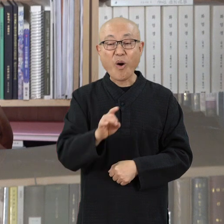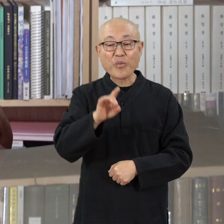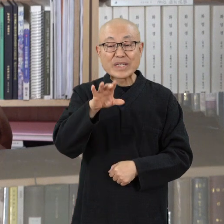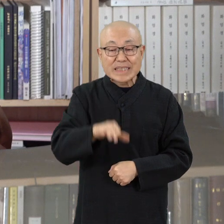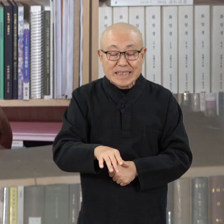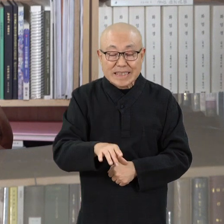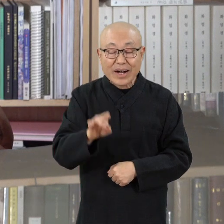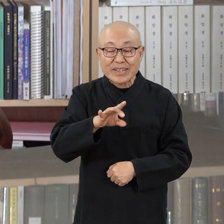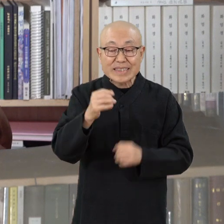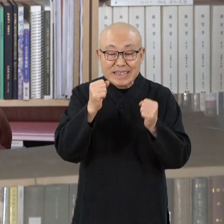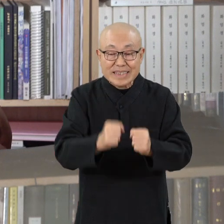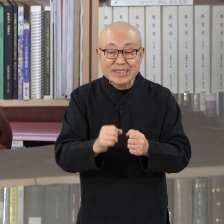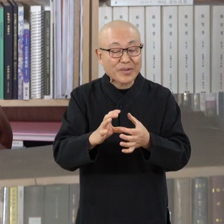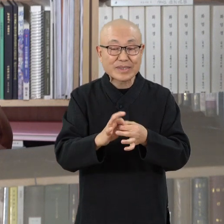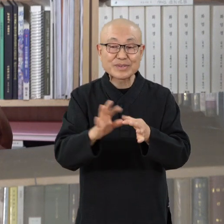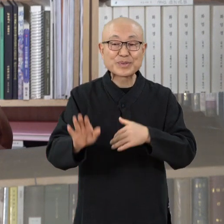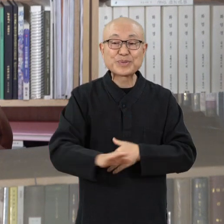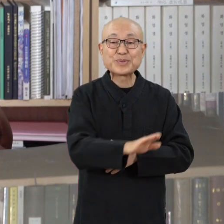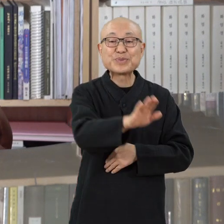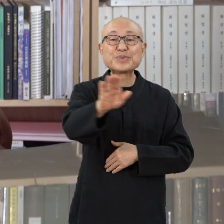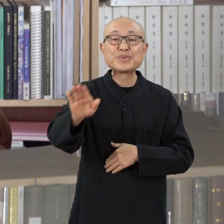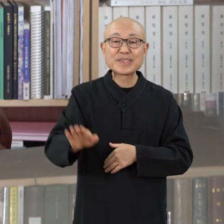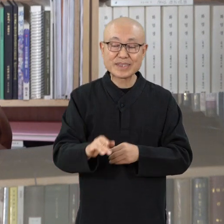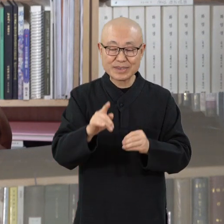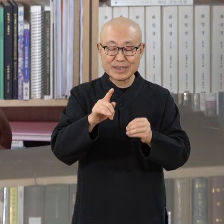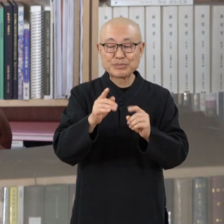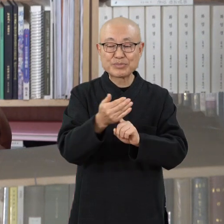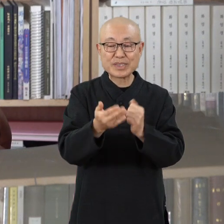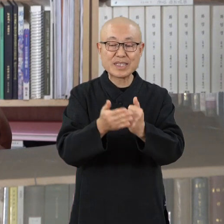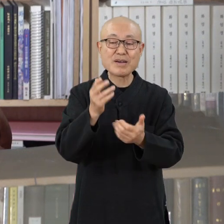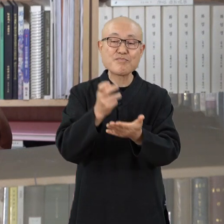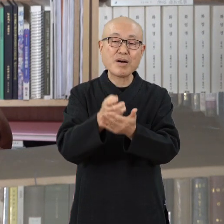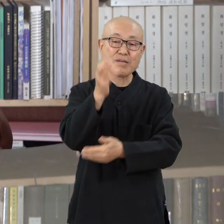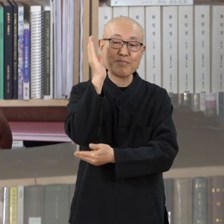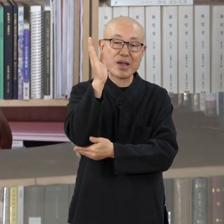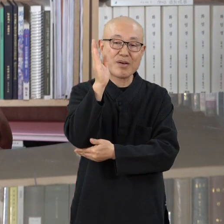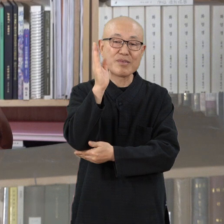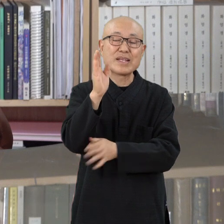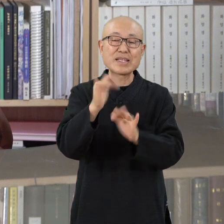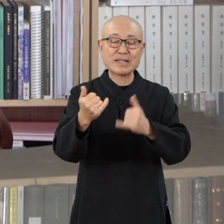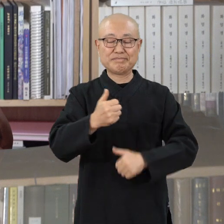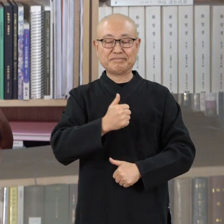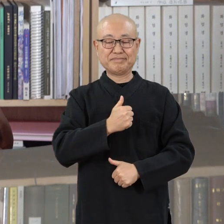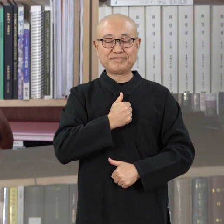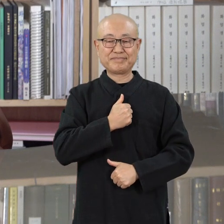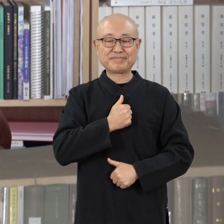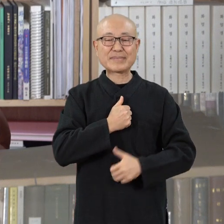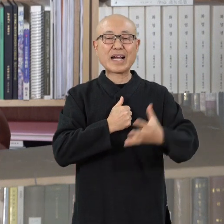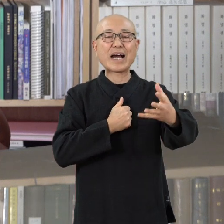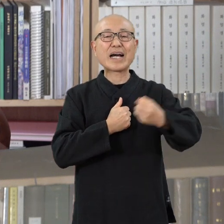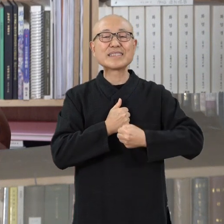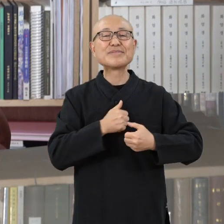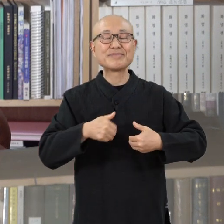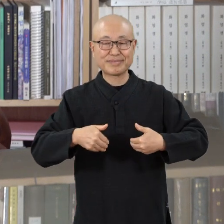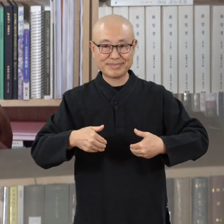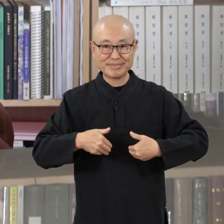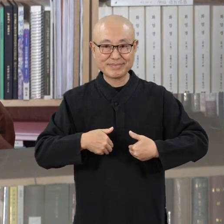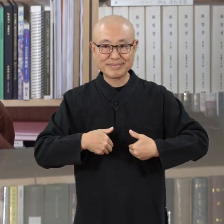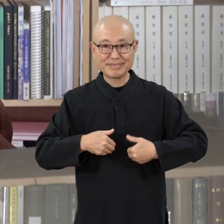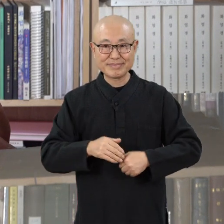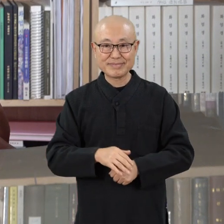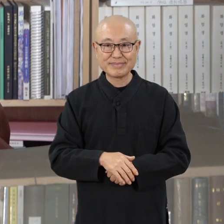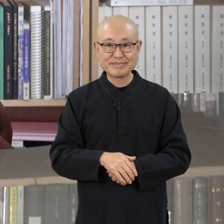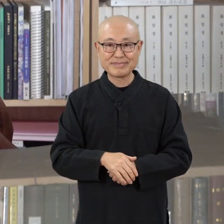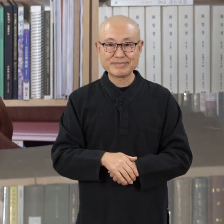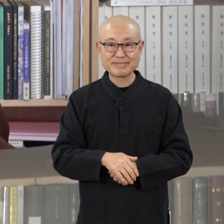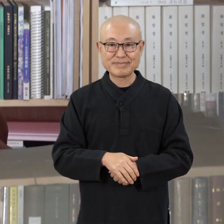우리 불자들은 부처님 법을 배우는 사람은 당당하셔야 돼요. 당당해서 그냥